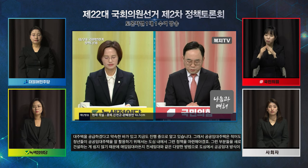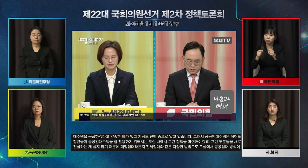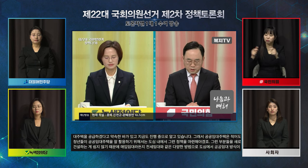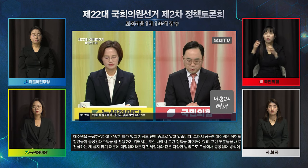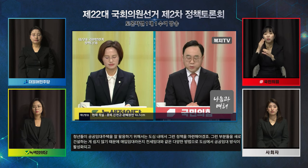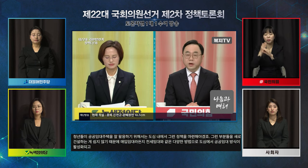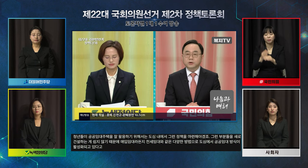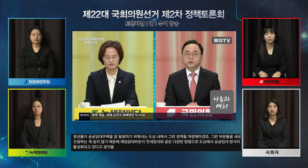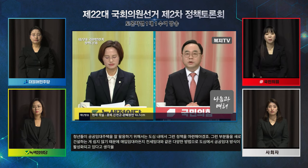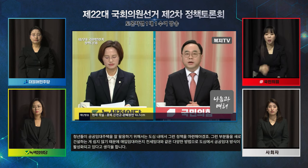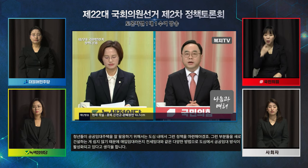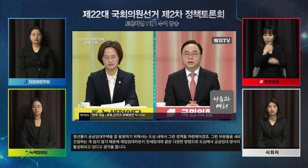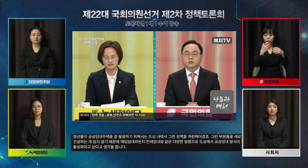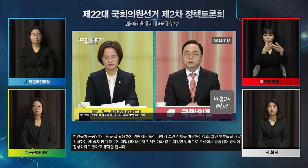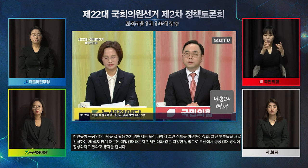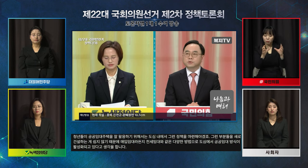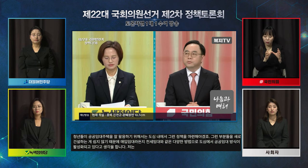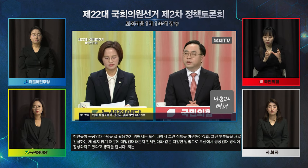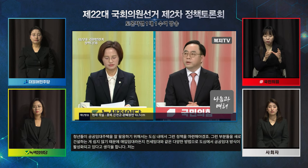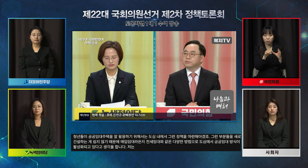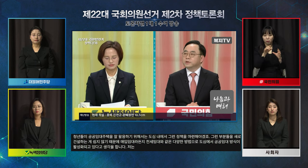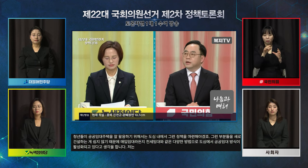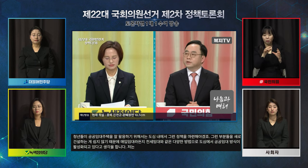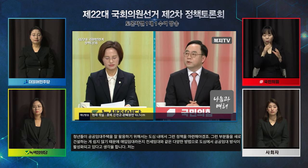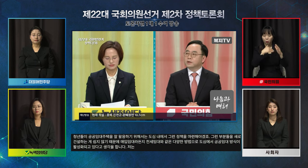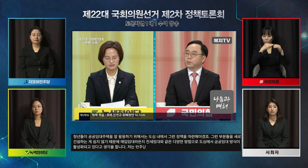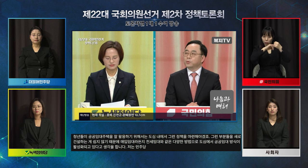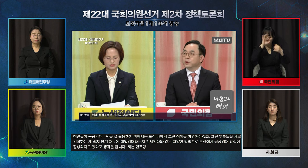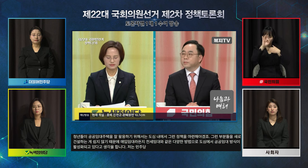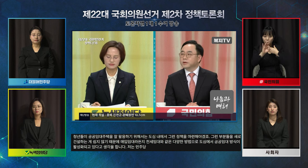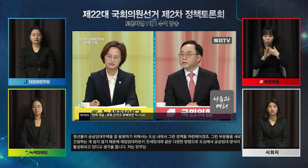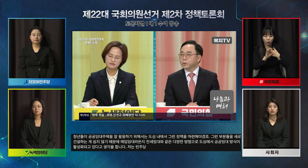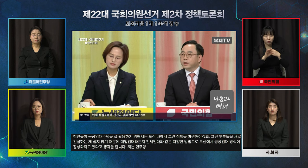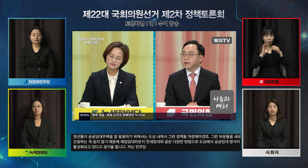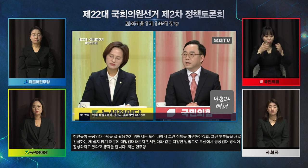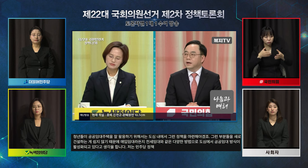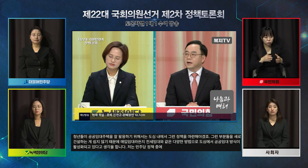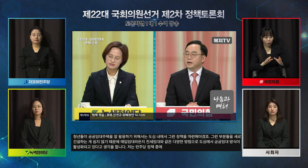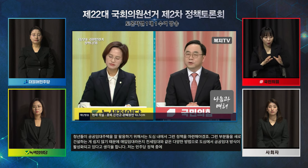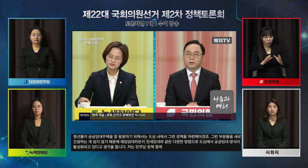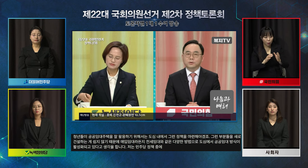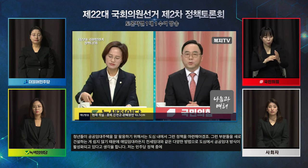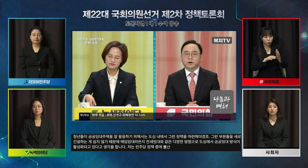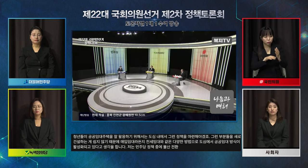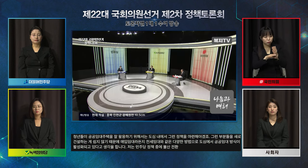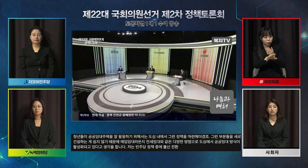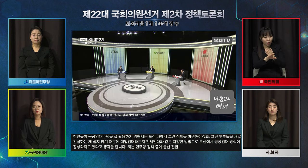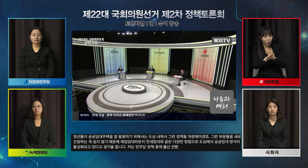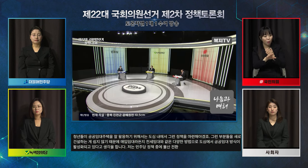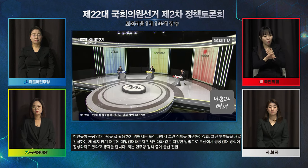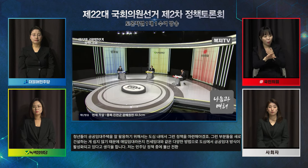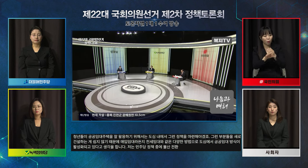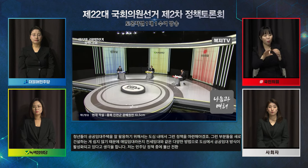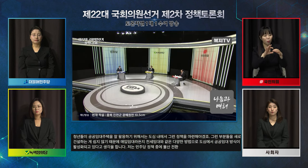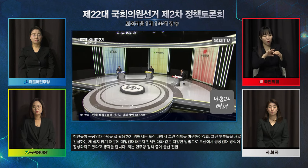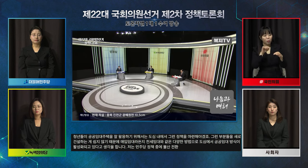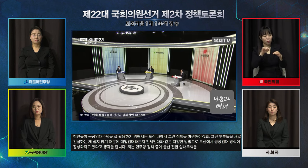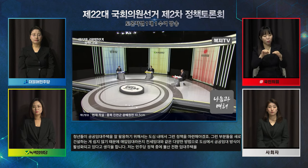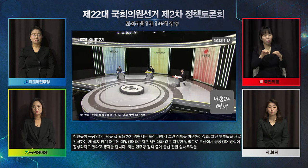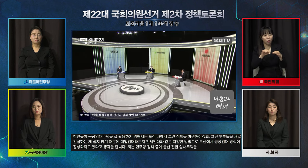저는 민주당 공약 중에 출산 부부에게 분양전환 공공임대를 제공하겠다 이런 공약을 발표하셨는데요.